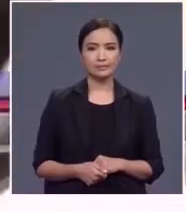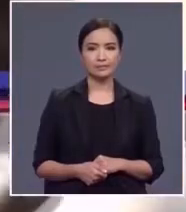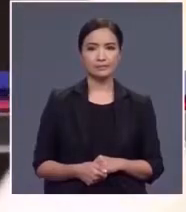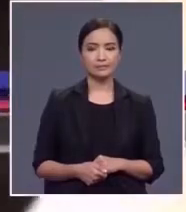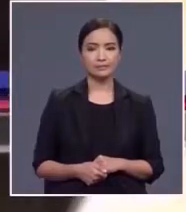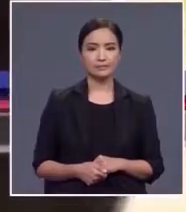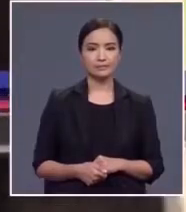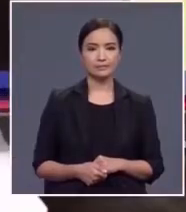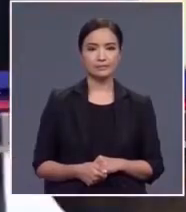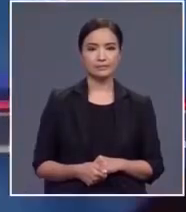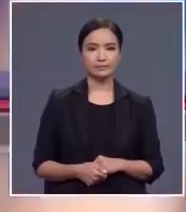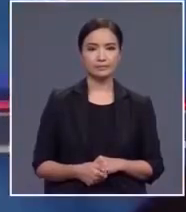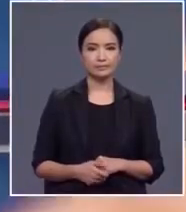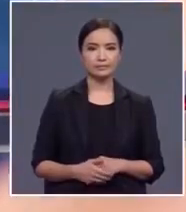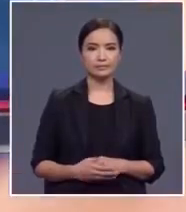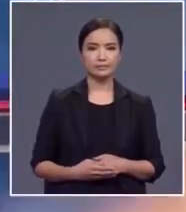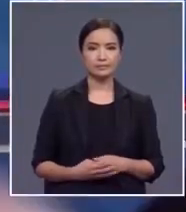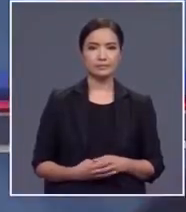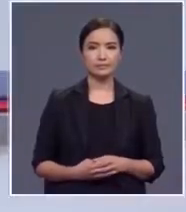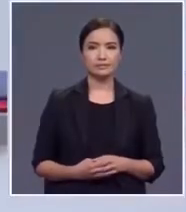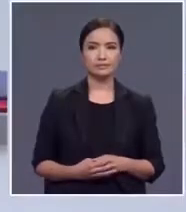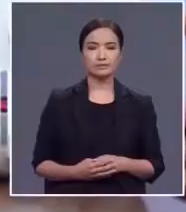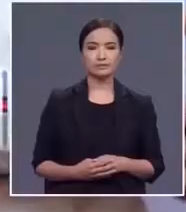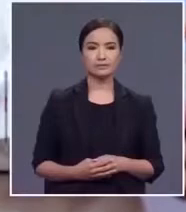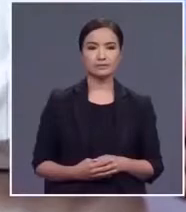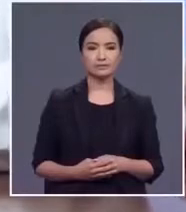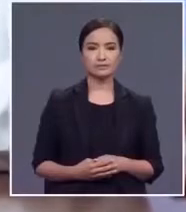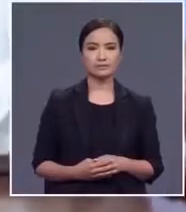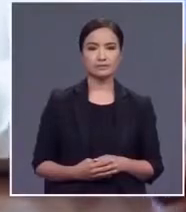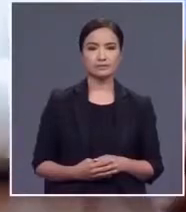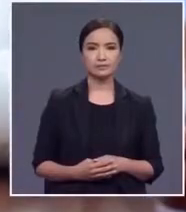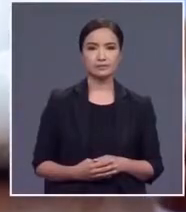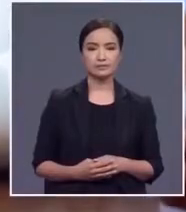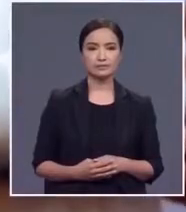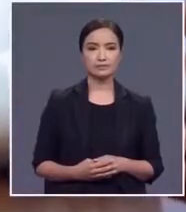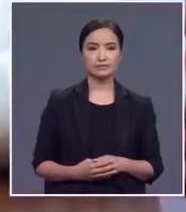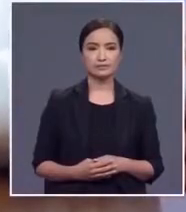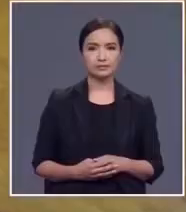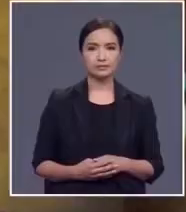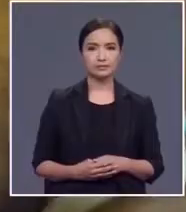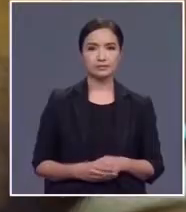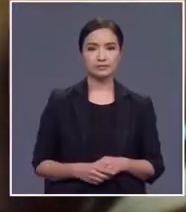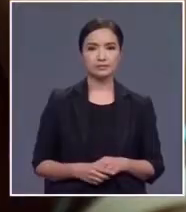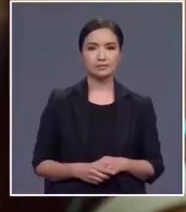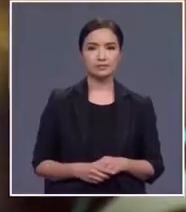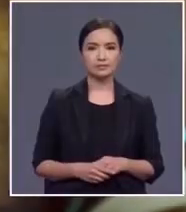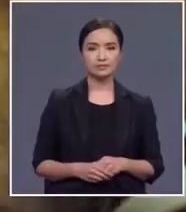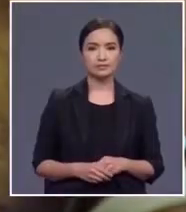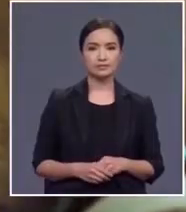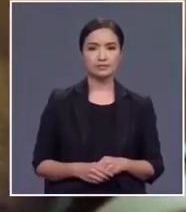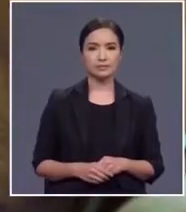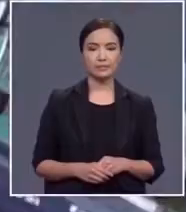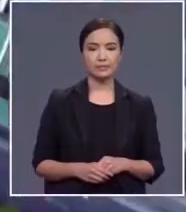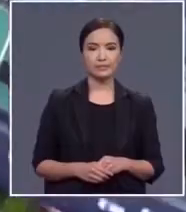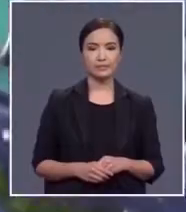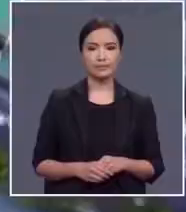50ล้านคนภายในปี2562ด้วยเพราะการเข้าถึงอินเทอร์เน็ตที่ง่ายขึ้นใครๆก็สามารถเชื่อมต่อกับโลกออนไ